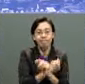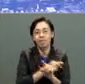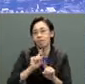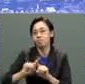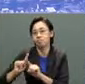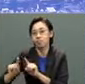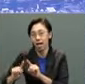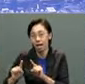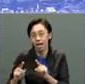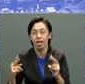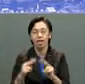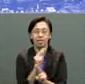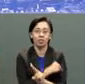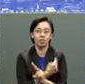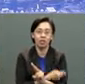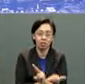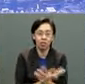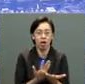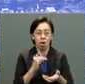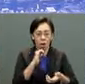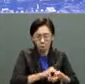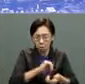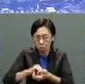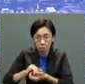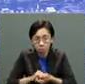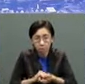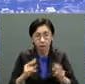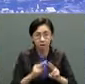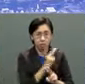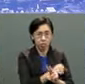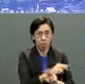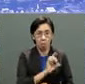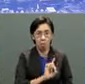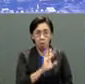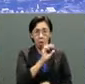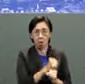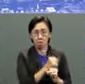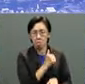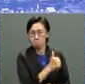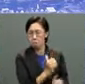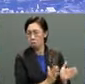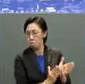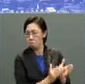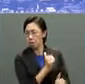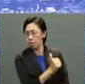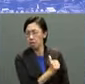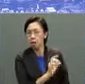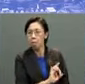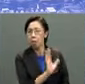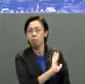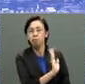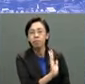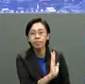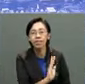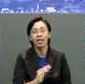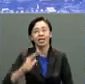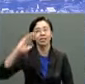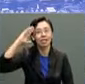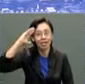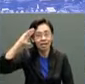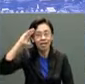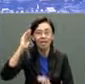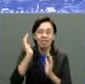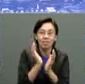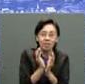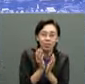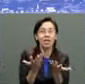กับทางกระทรวงสาธารณสุขแล้วก็ไม่ใช่แค่กระทรวงสาธารณสุขอย่างเดียวที่ประสบความสำเร็จอย่างที่ผมบอกมานะครับไม่ว่าจะเป็นฝ่ายมั่นคงนะครับ